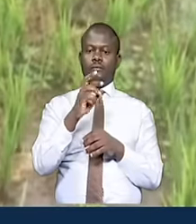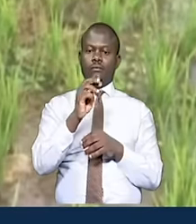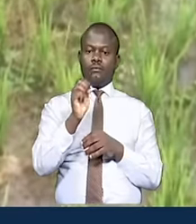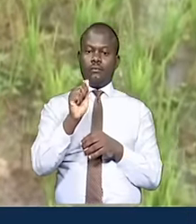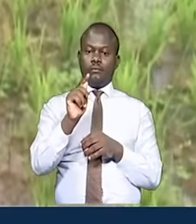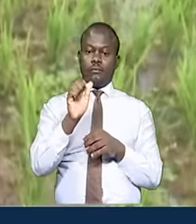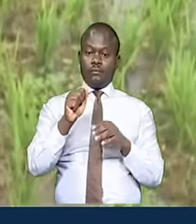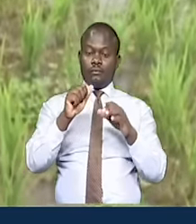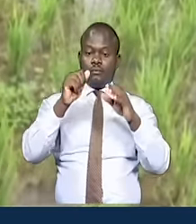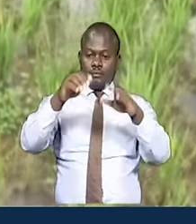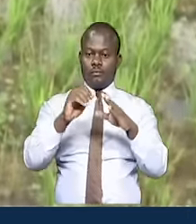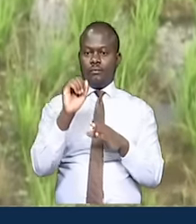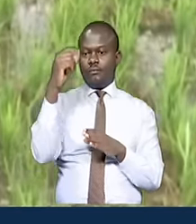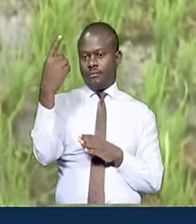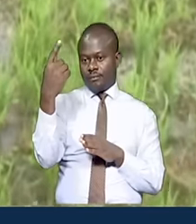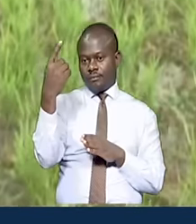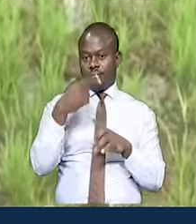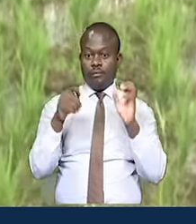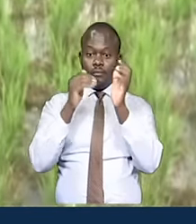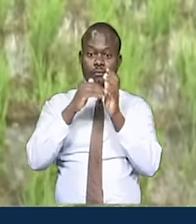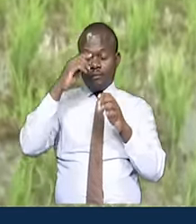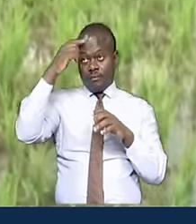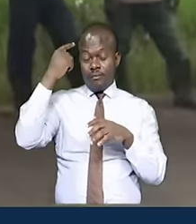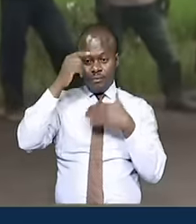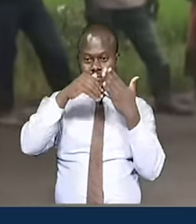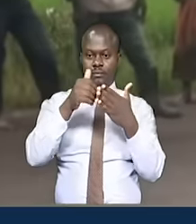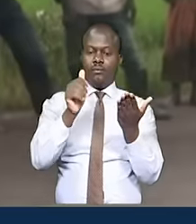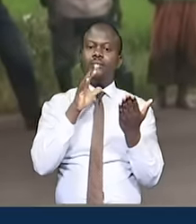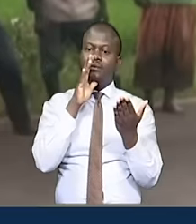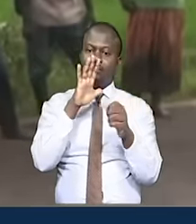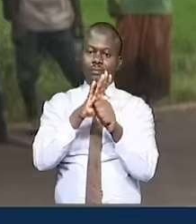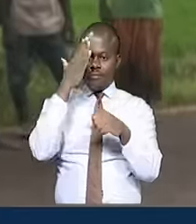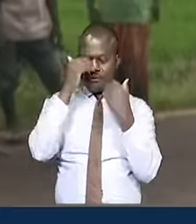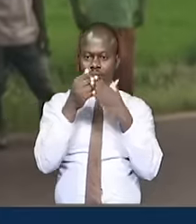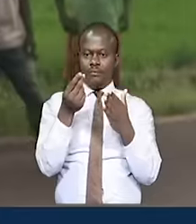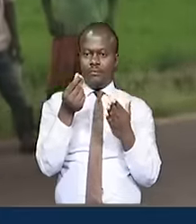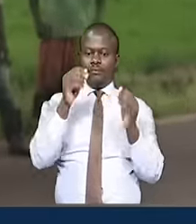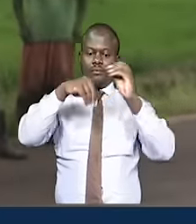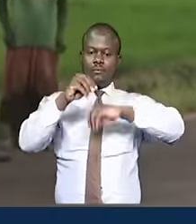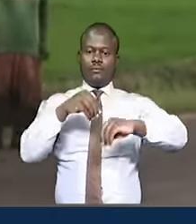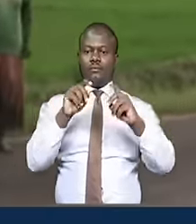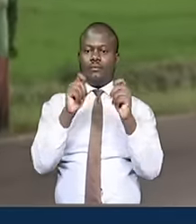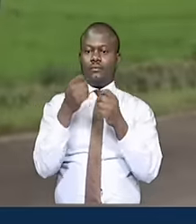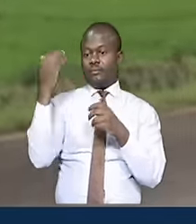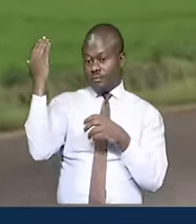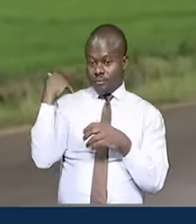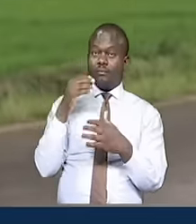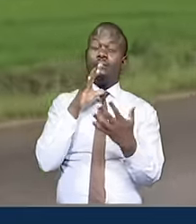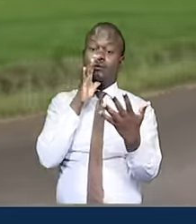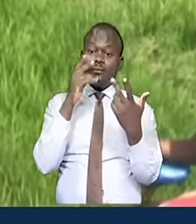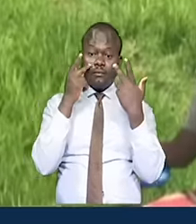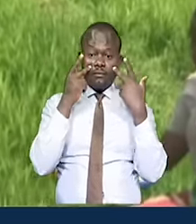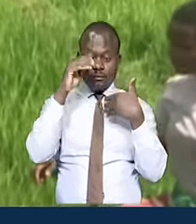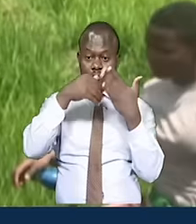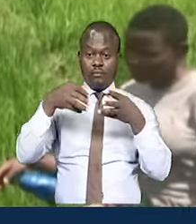mu ibagara rya mbere icyakora kuri bo ngo bisa naho byatinze bitewe n'uko amafaranga y'umusaruro w'igihembwe gishize batinze kuyabona ku